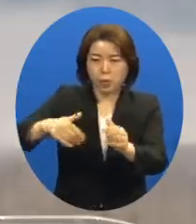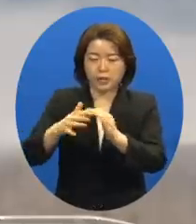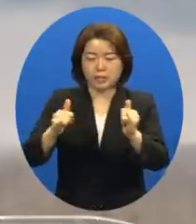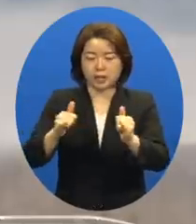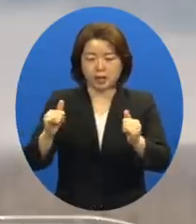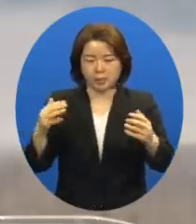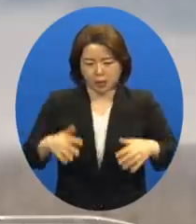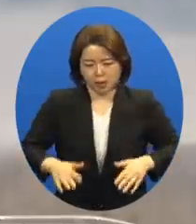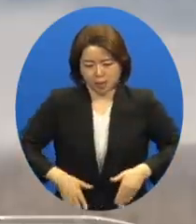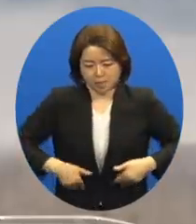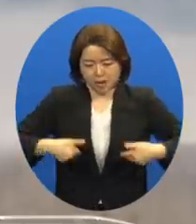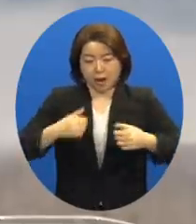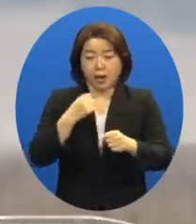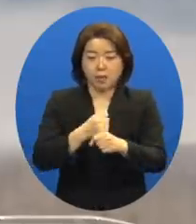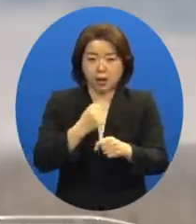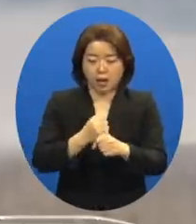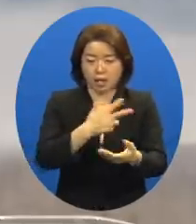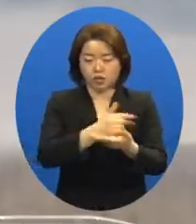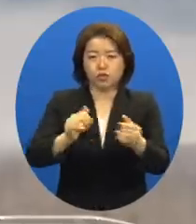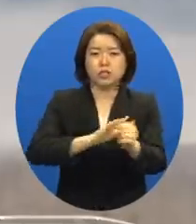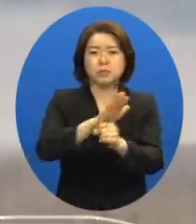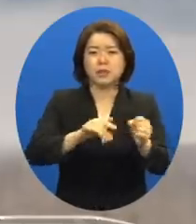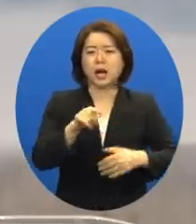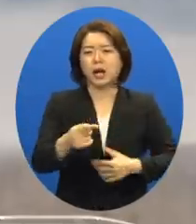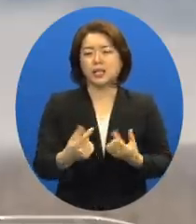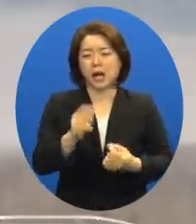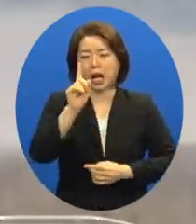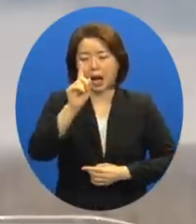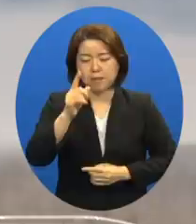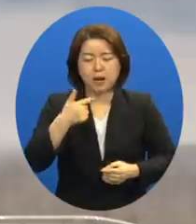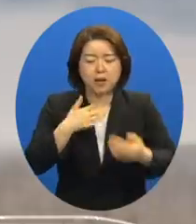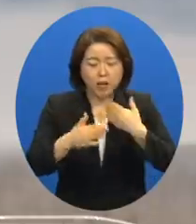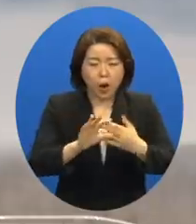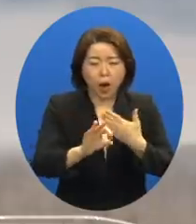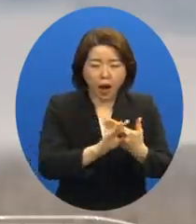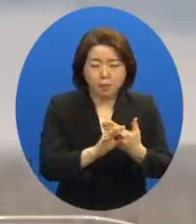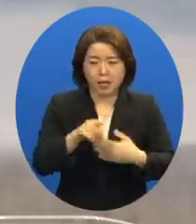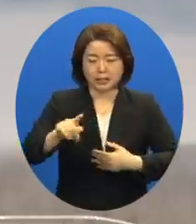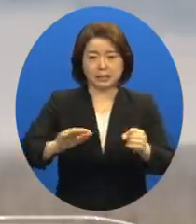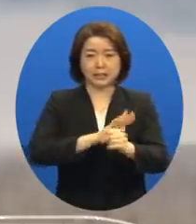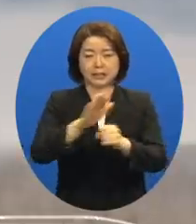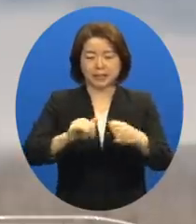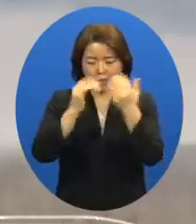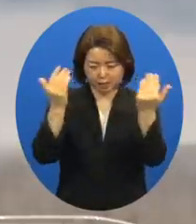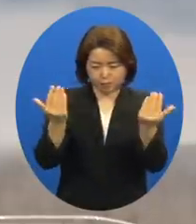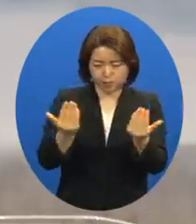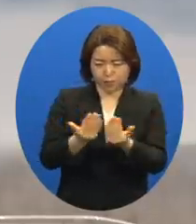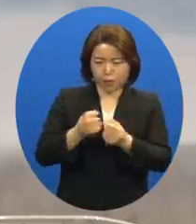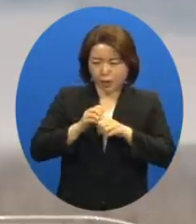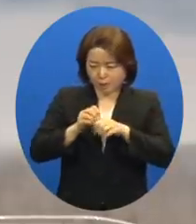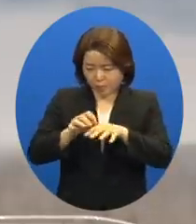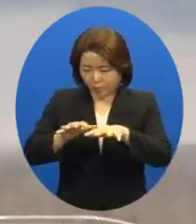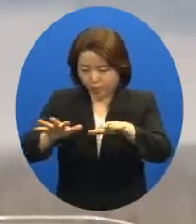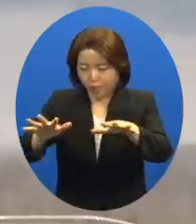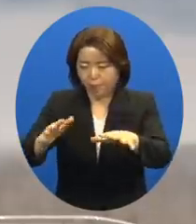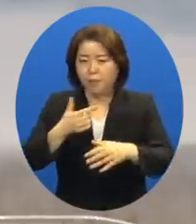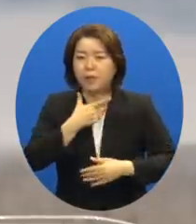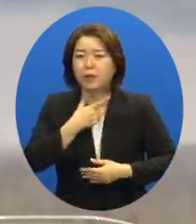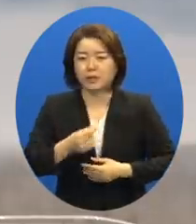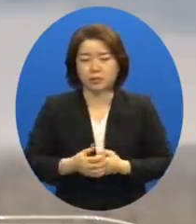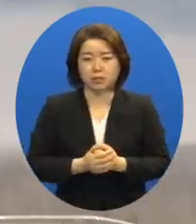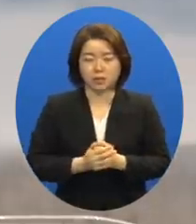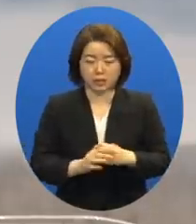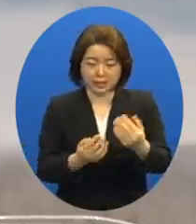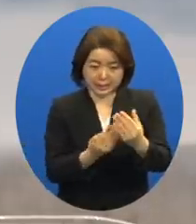녹이듯 주님의 사랑 이같이 한번 경험하면 그의 사랑 모두에게 전하고 싶으리.